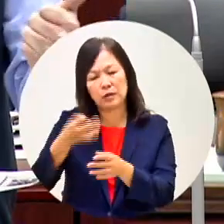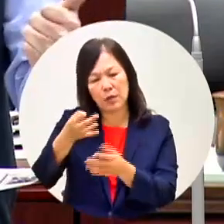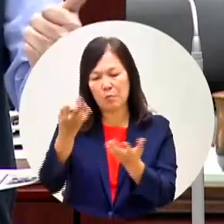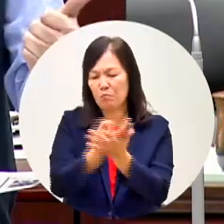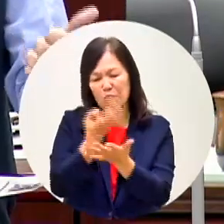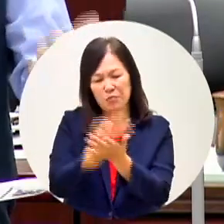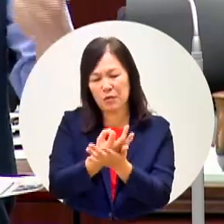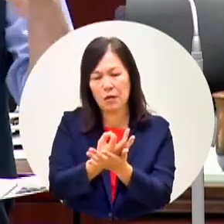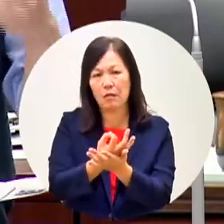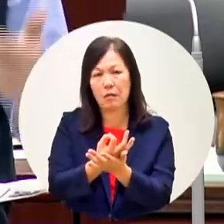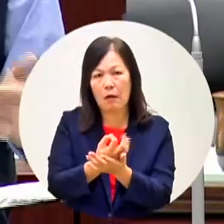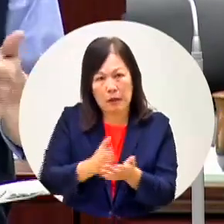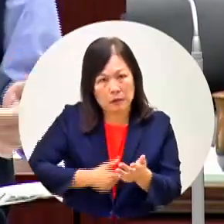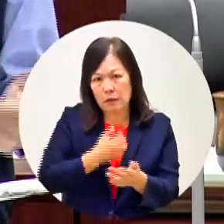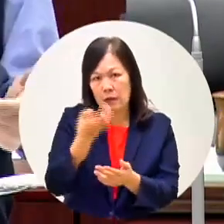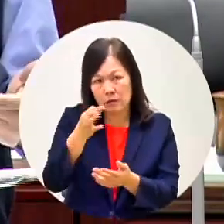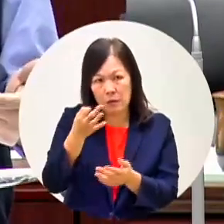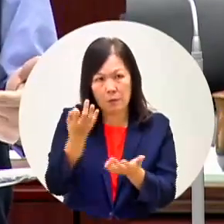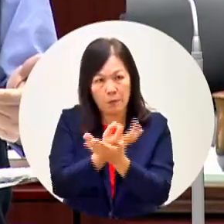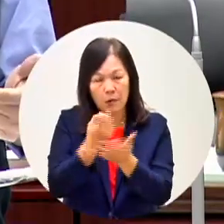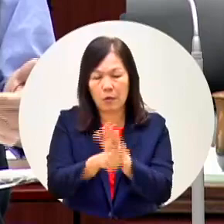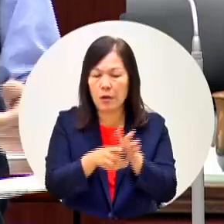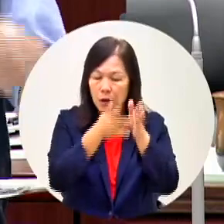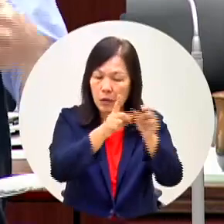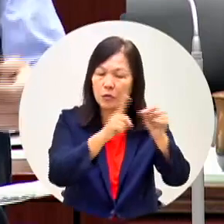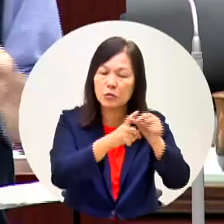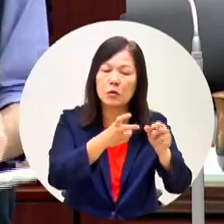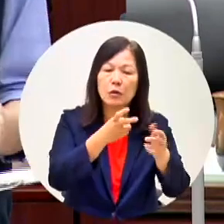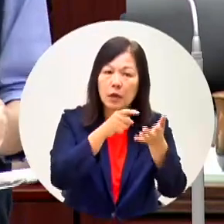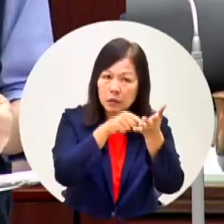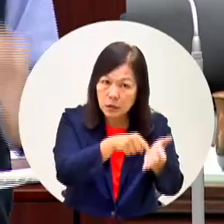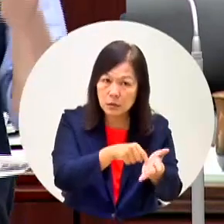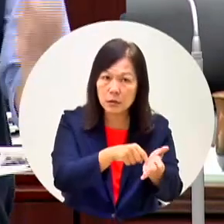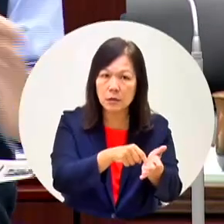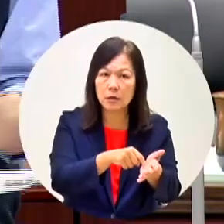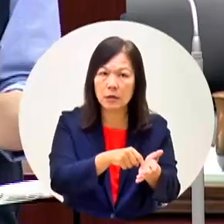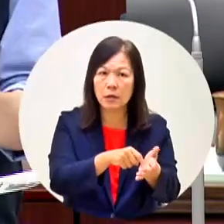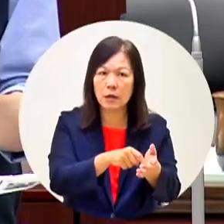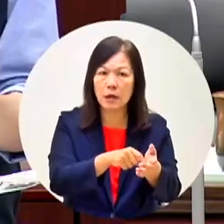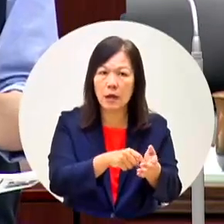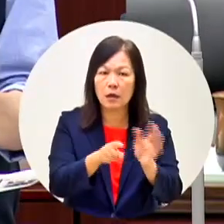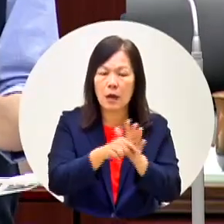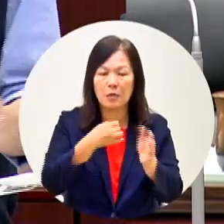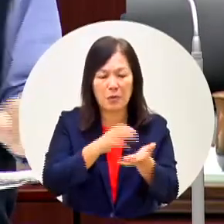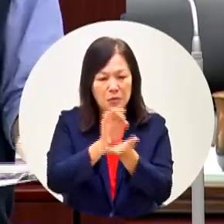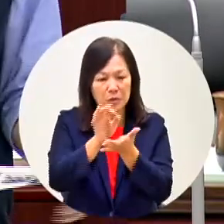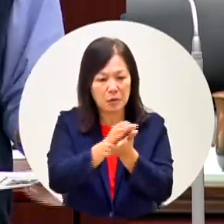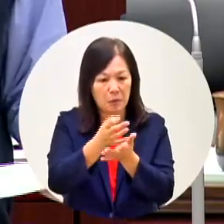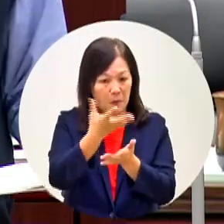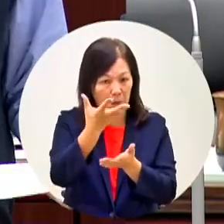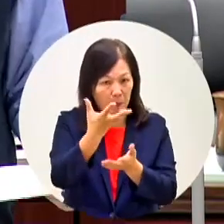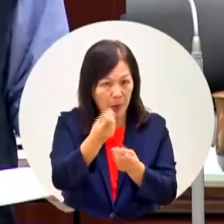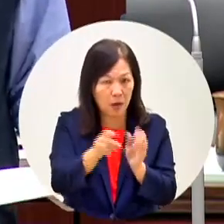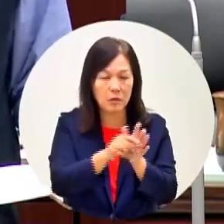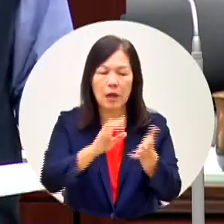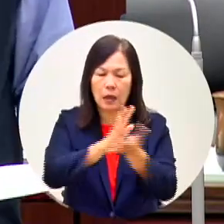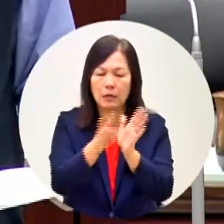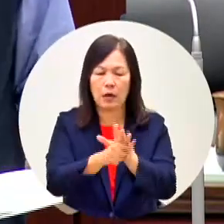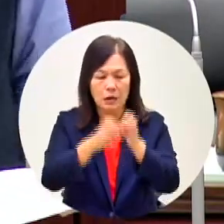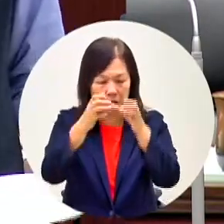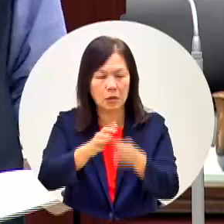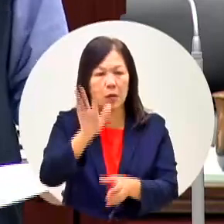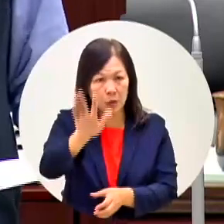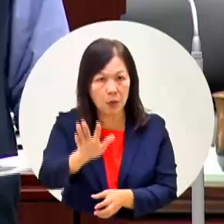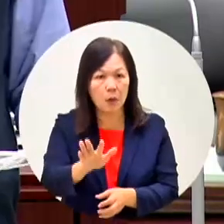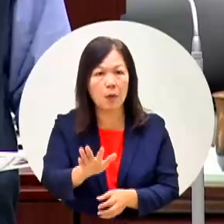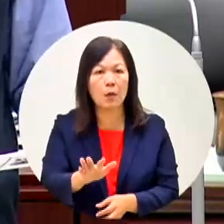中央申请，一个能够在不花大钱的情况之下，一样做到国民运动中心，这才是比较